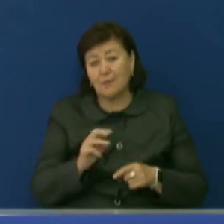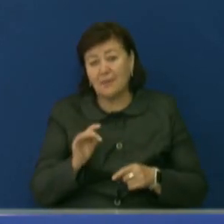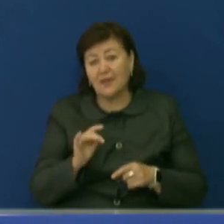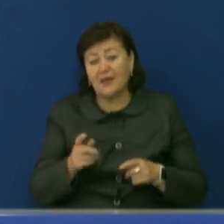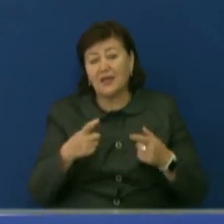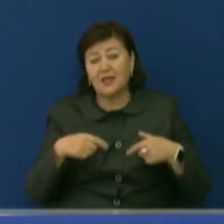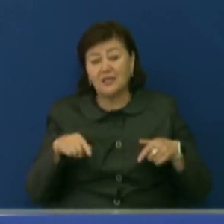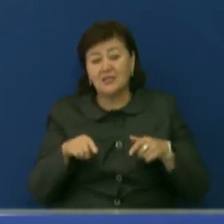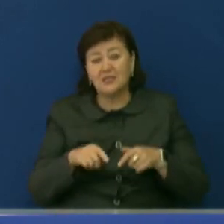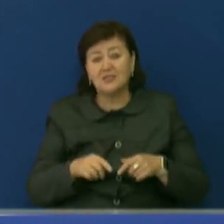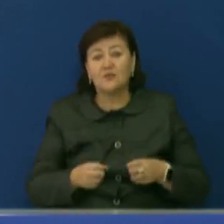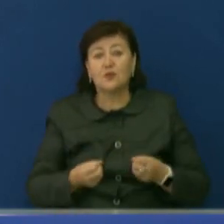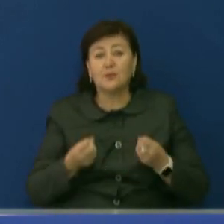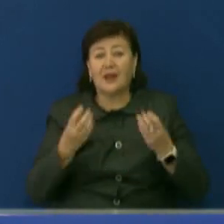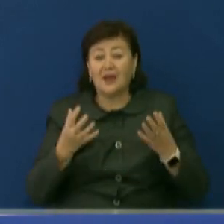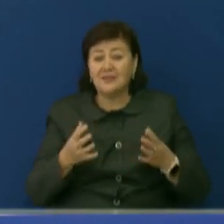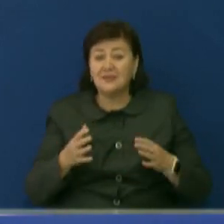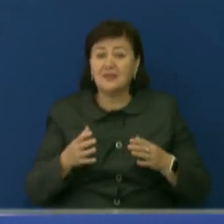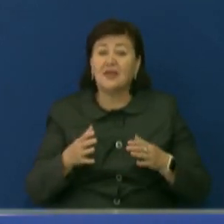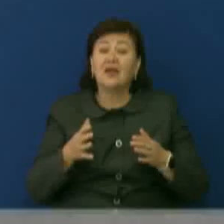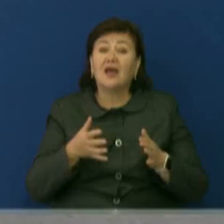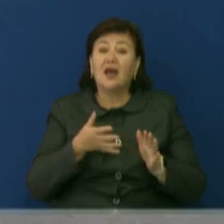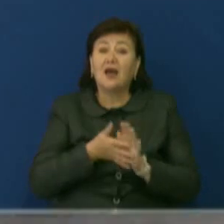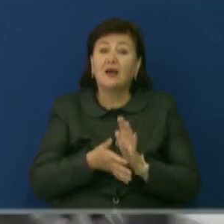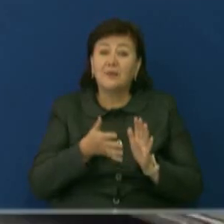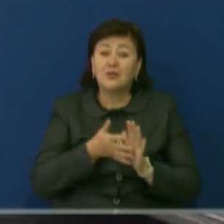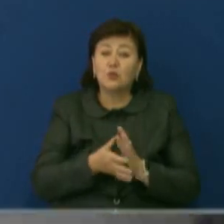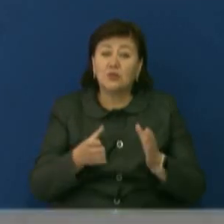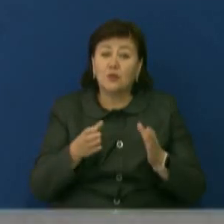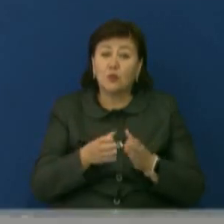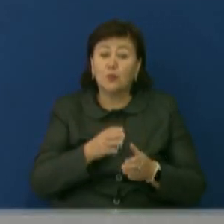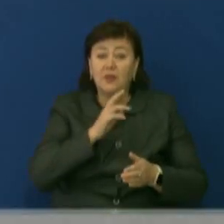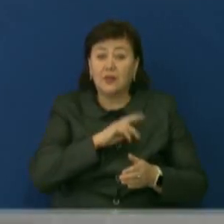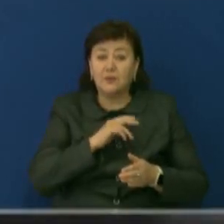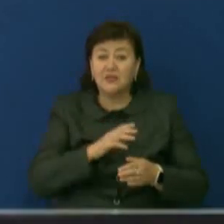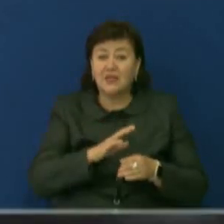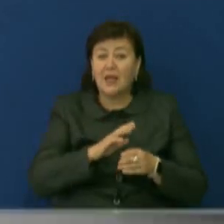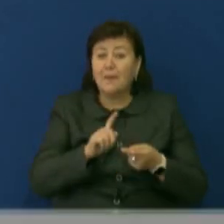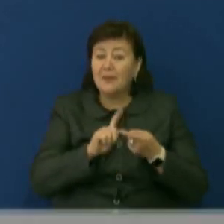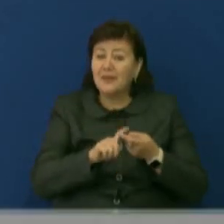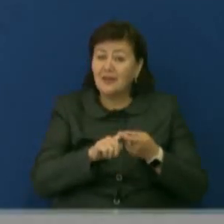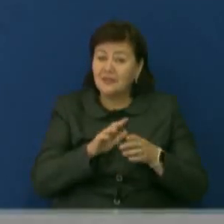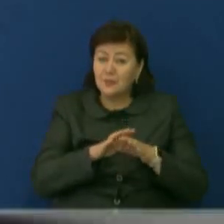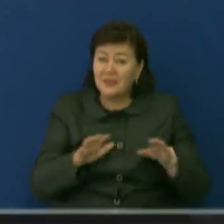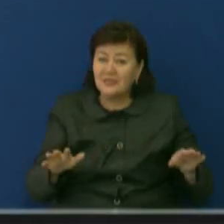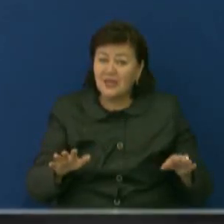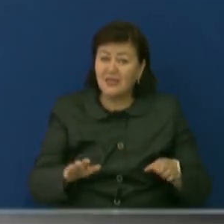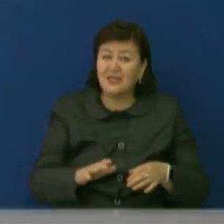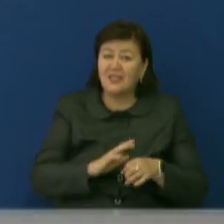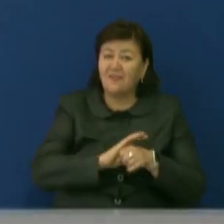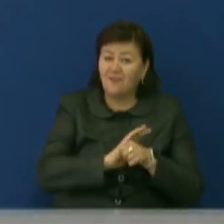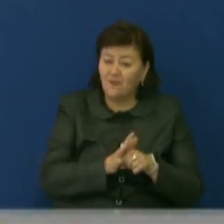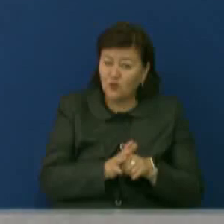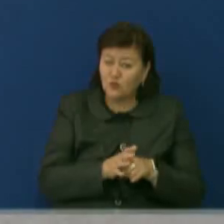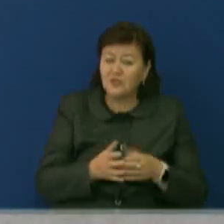проводится торжество и, соответственно, ведется работа мониторинговых групп. Даже при распространении вируса игнорирование карантинного режима со